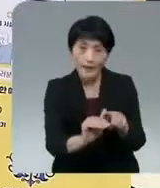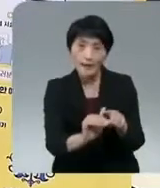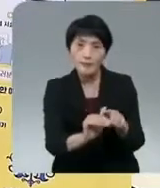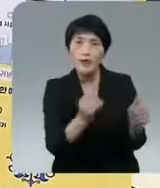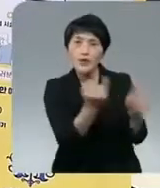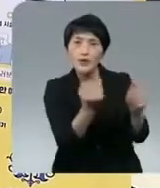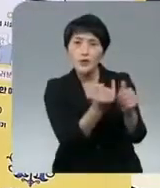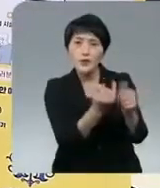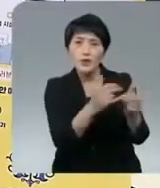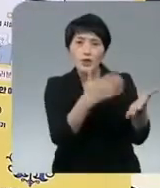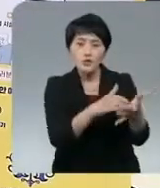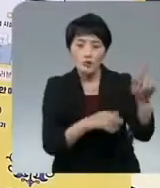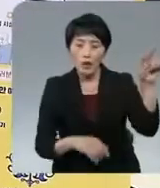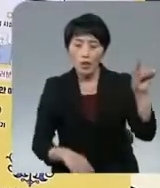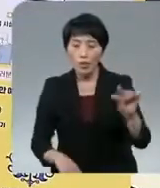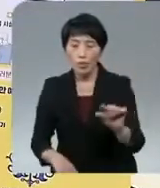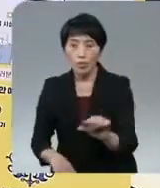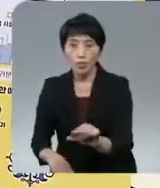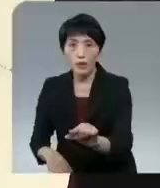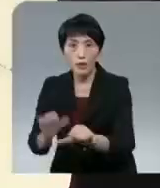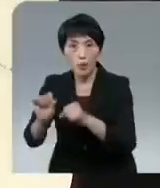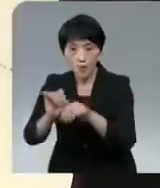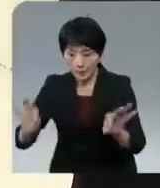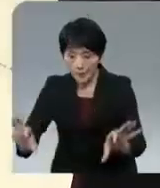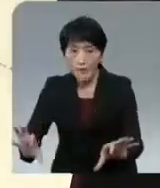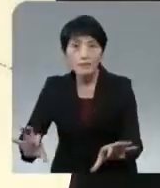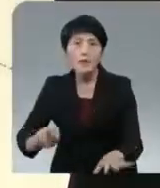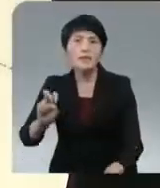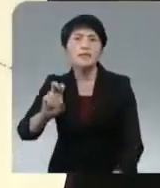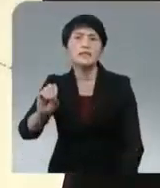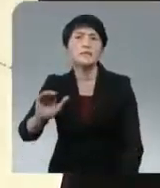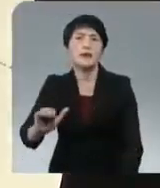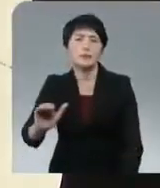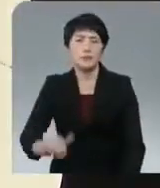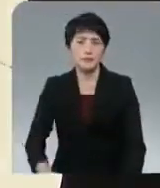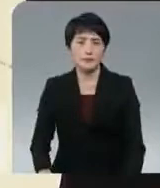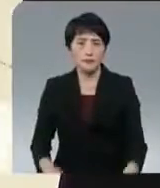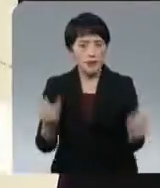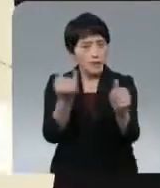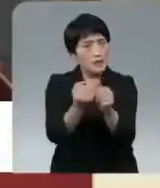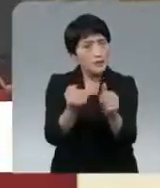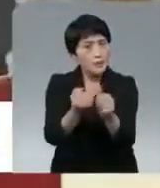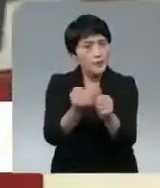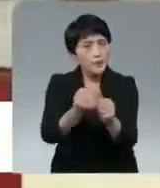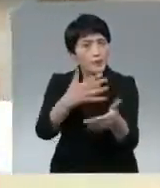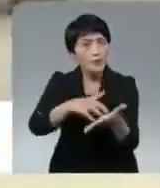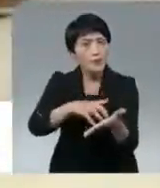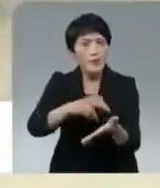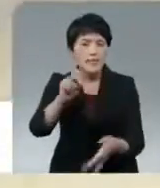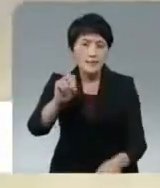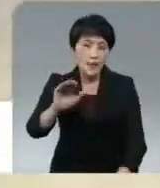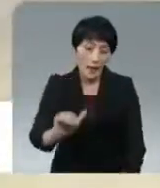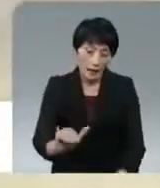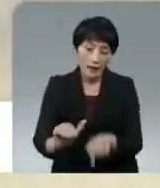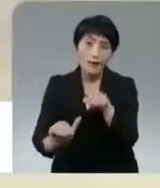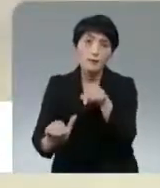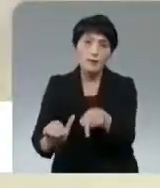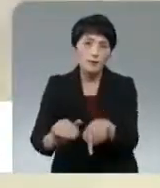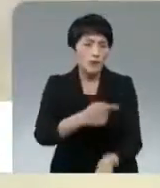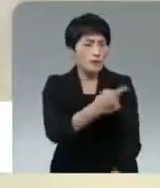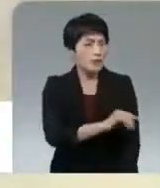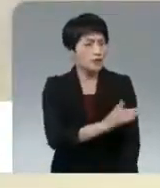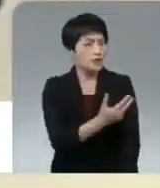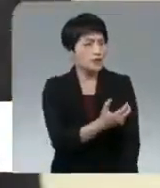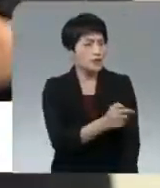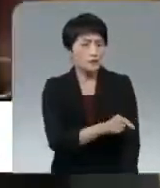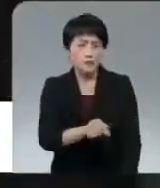cặp vợ chồng kết hôn từ giảm xuống dưới ngưỡng 300.000 cập vào năm 2016 và lần này tiếp tục giảm xuống dưới ngưỡng 200 nghìn cặp sau